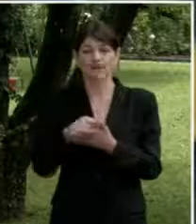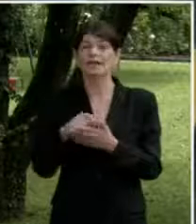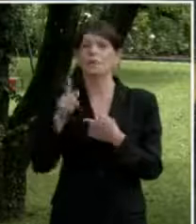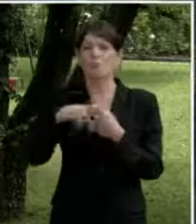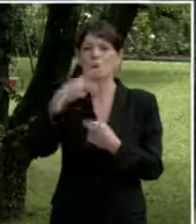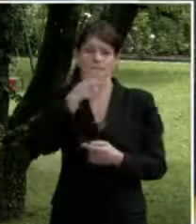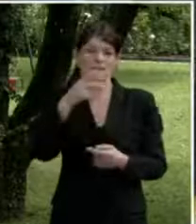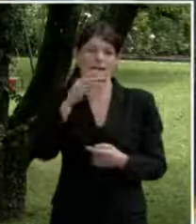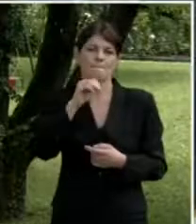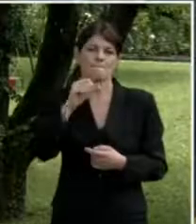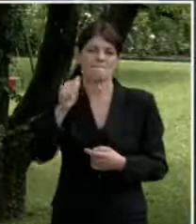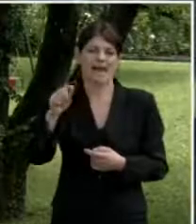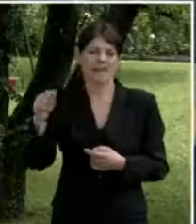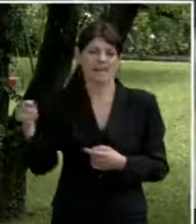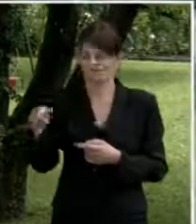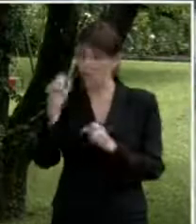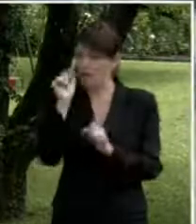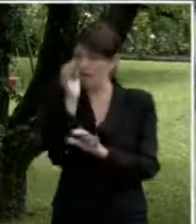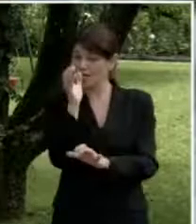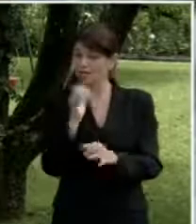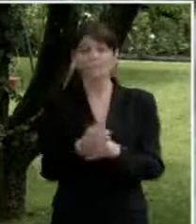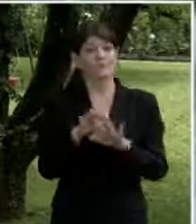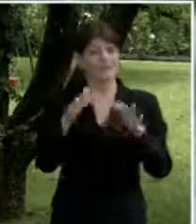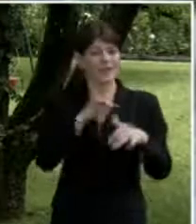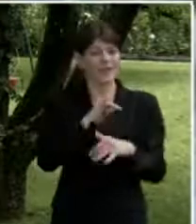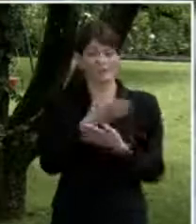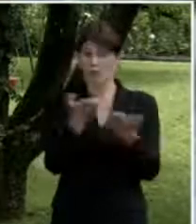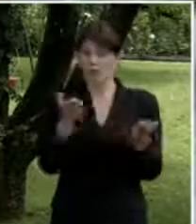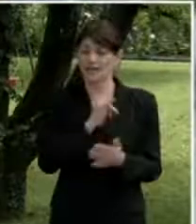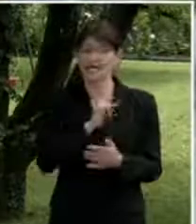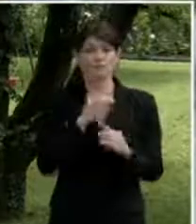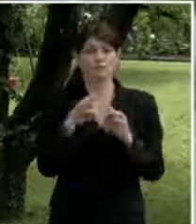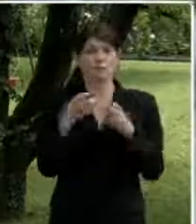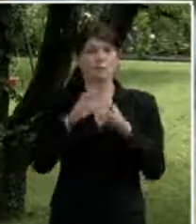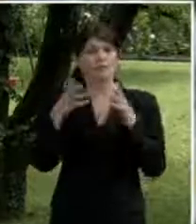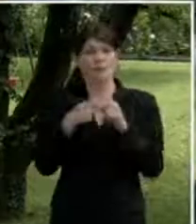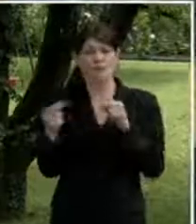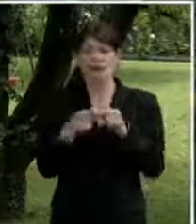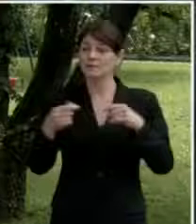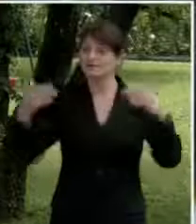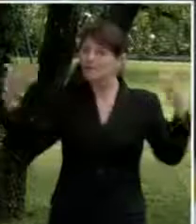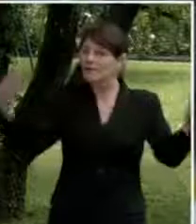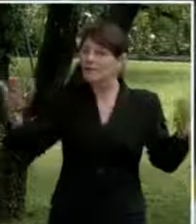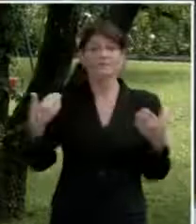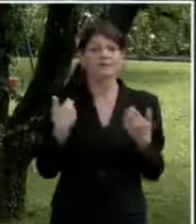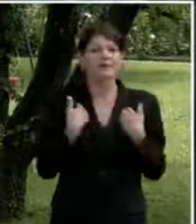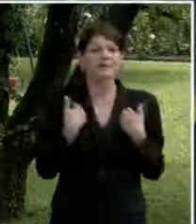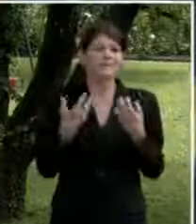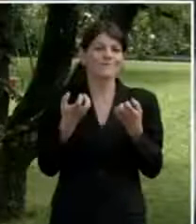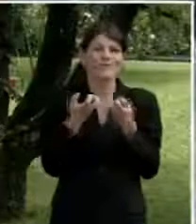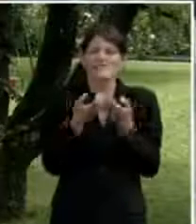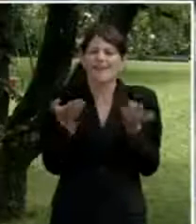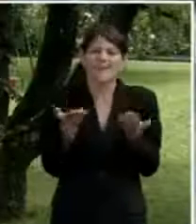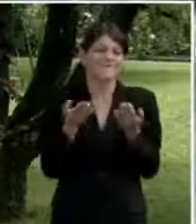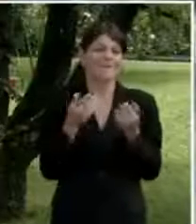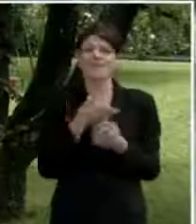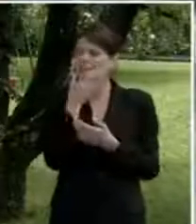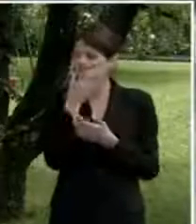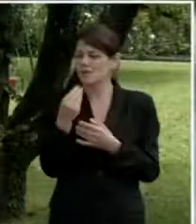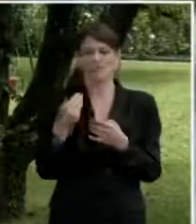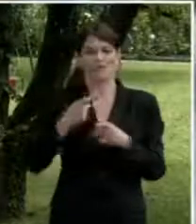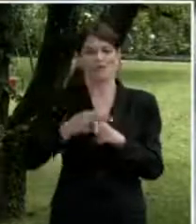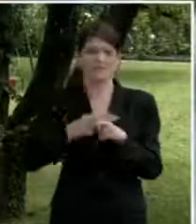ansehen. Vielen Dank für Ihr Interesse. Wir wünschen Ihnen dabei viel Spaß und in dem Fall wünsche ich Ihnen einen wunderschönen